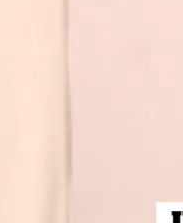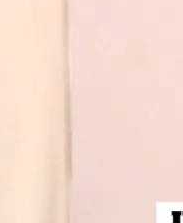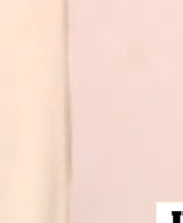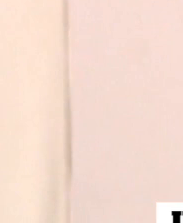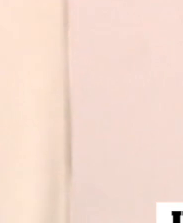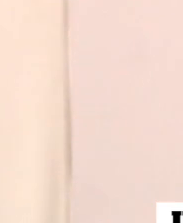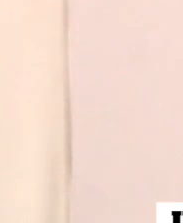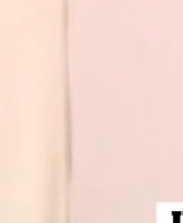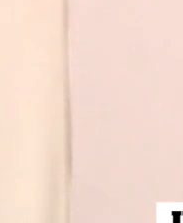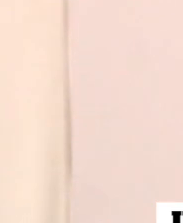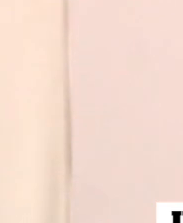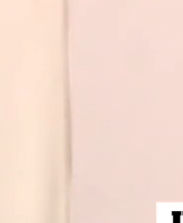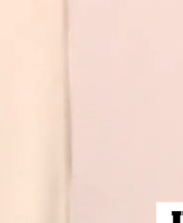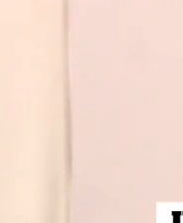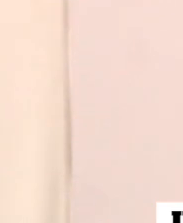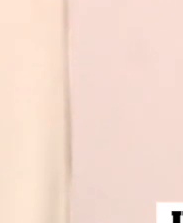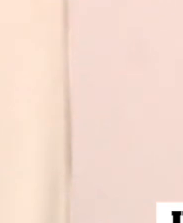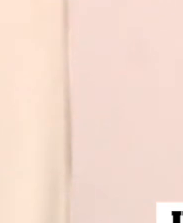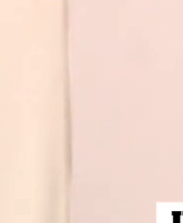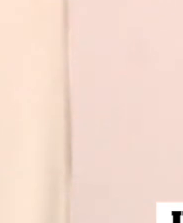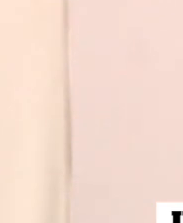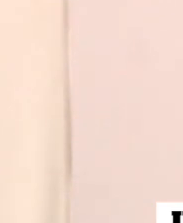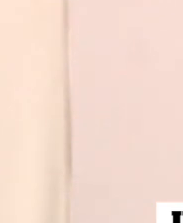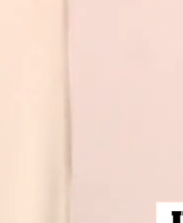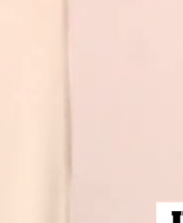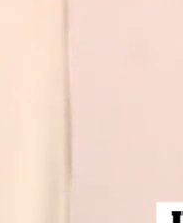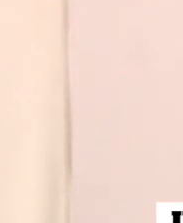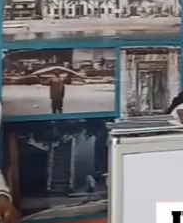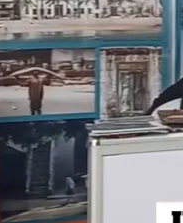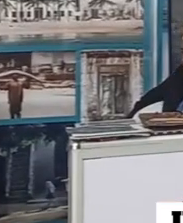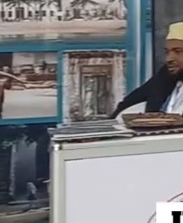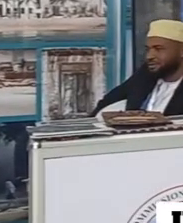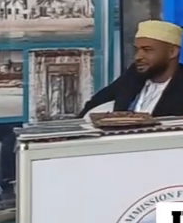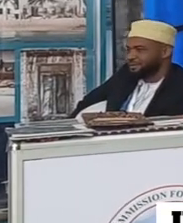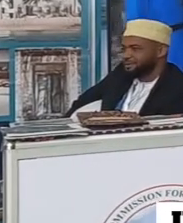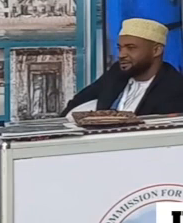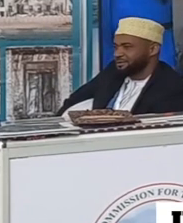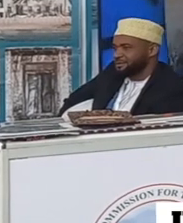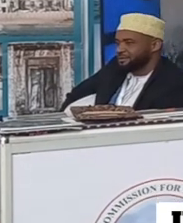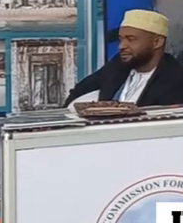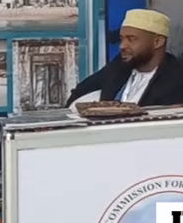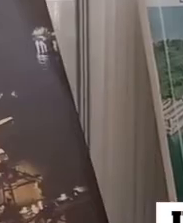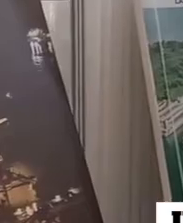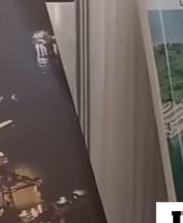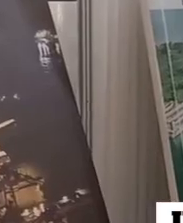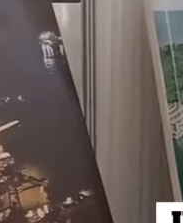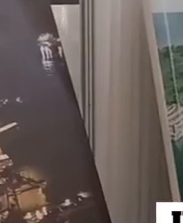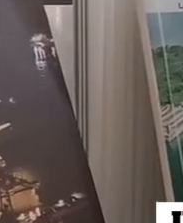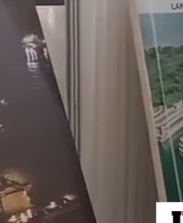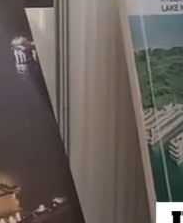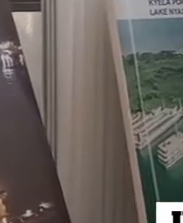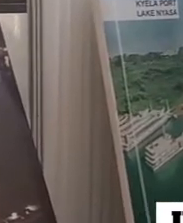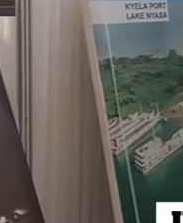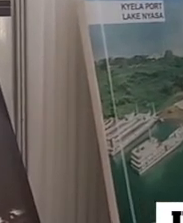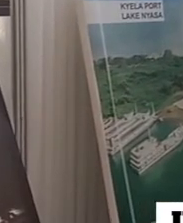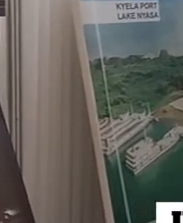irenga miliyoni 400 ku mugabane wa Afrika. To ignore, we have to work hard to make sure.